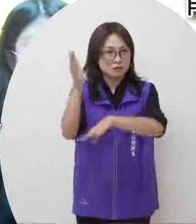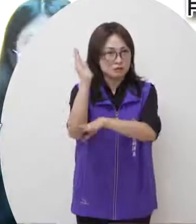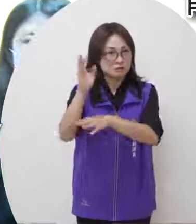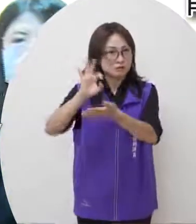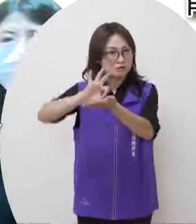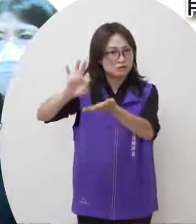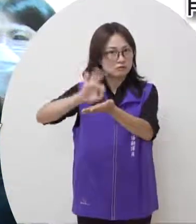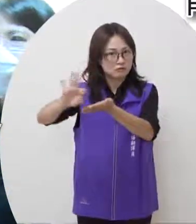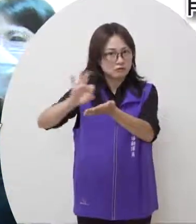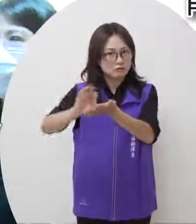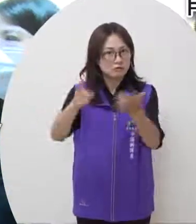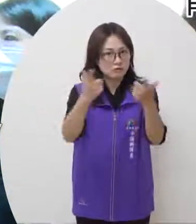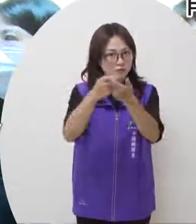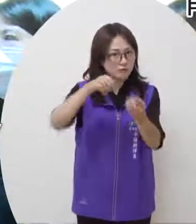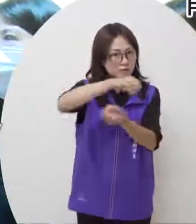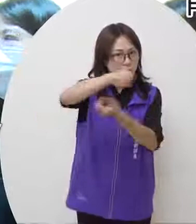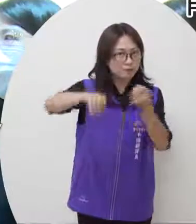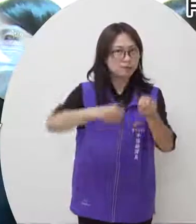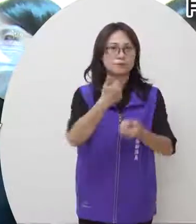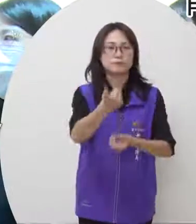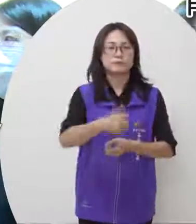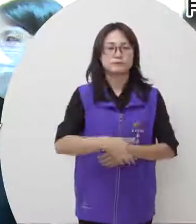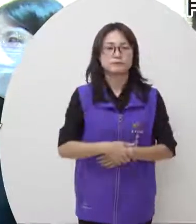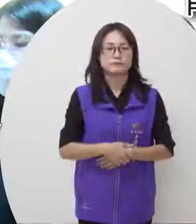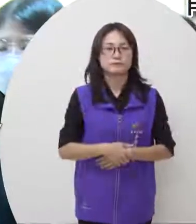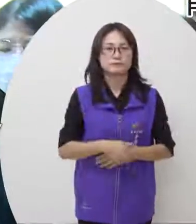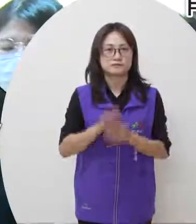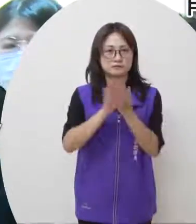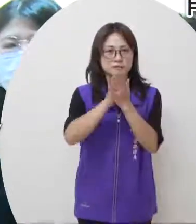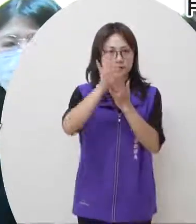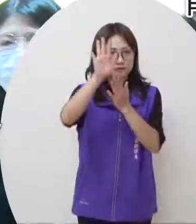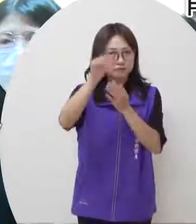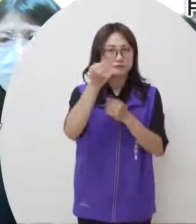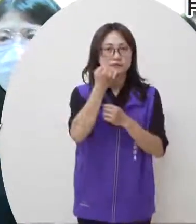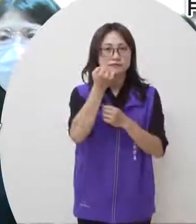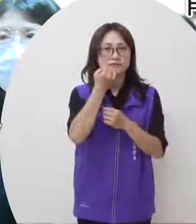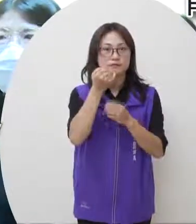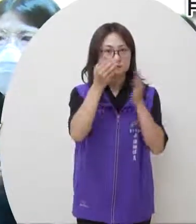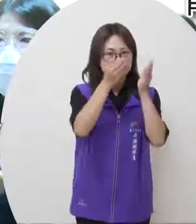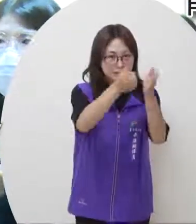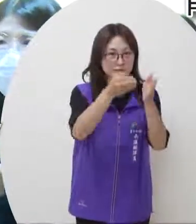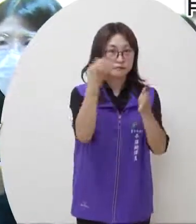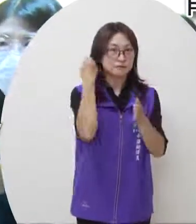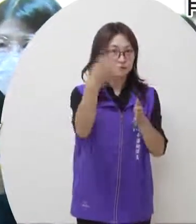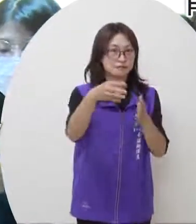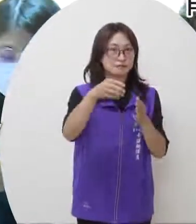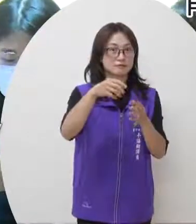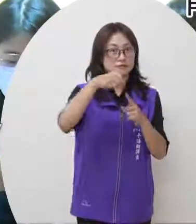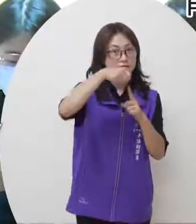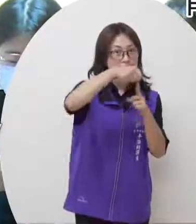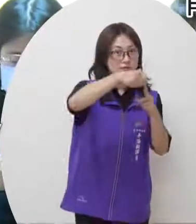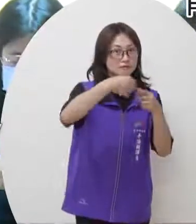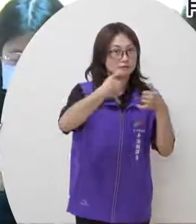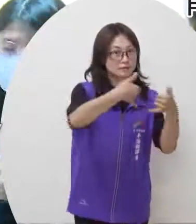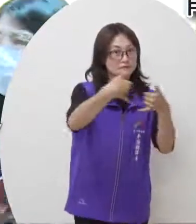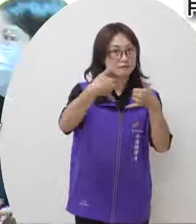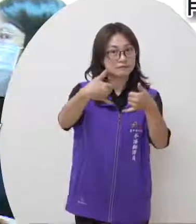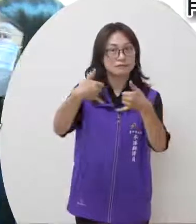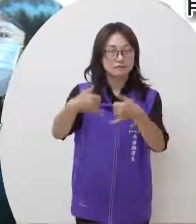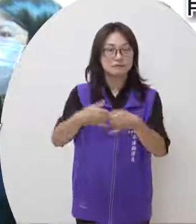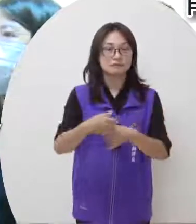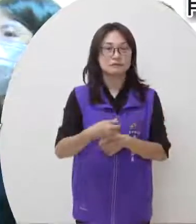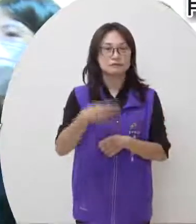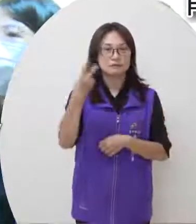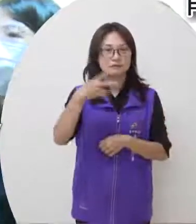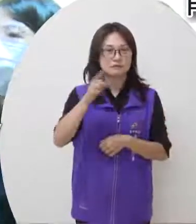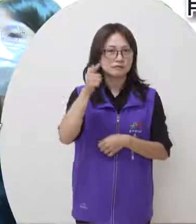用，那甚至某部分再回馈到我们未来这些新的公车路线，或是甚至某一些的末端这些公车到不